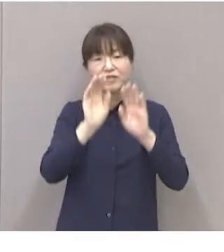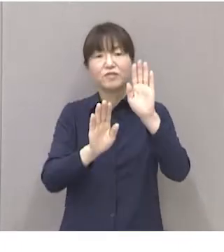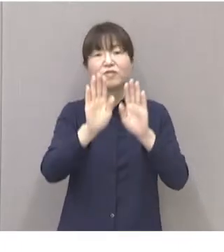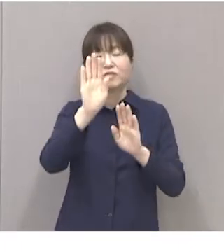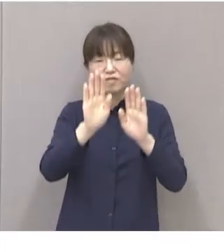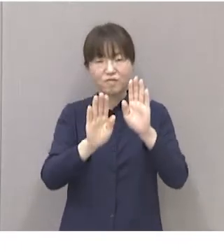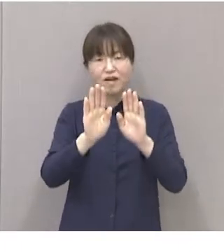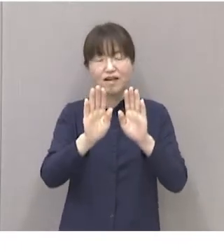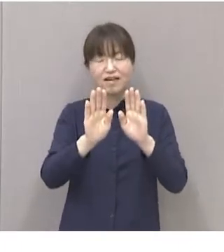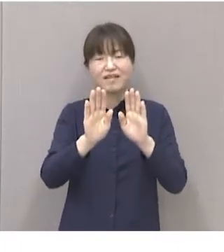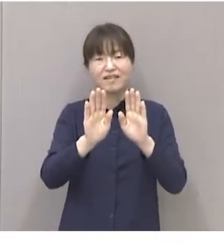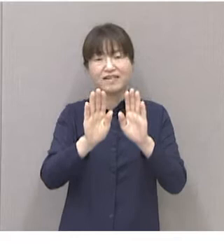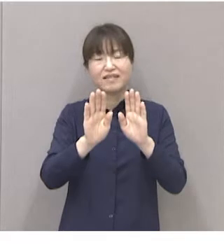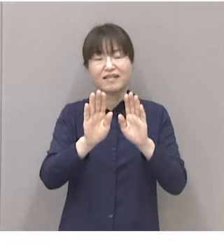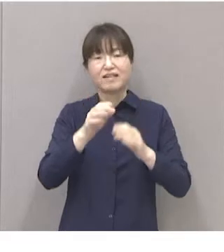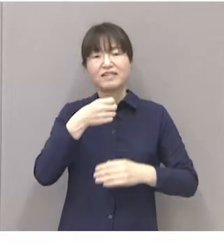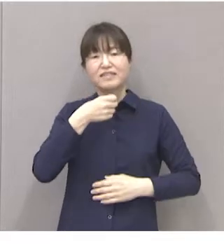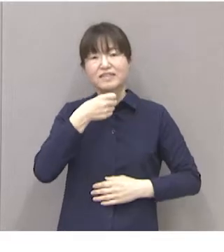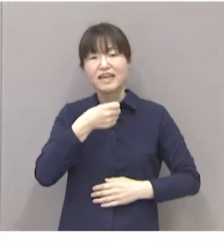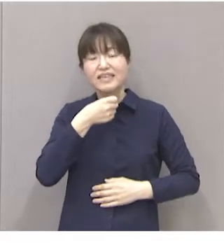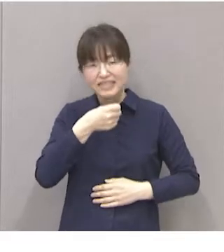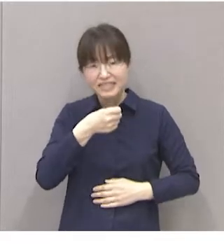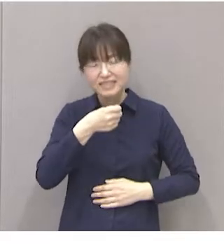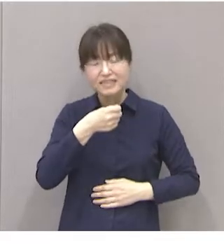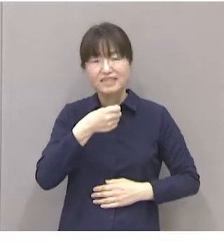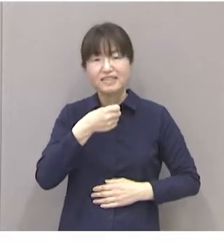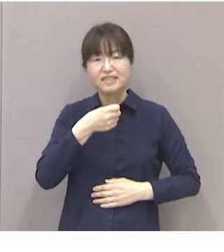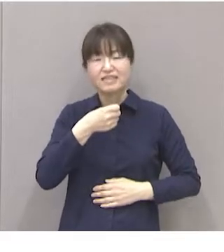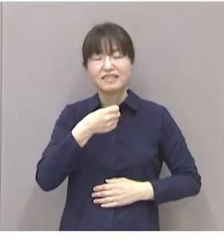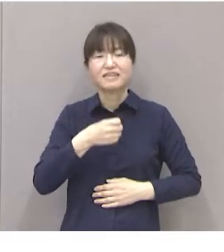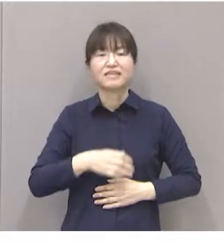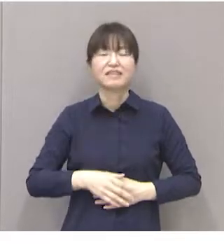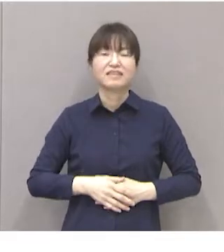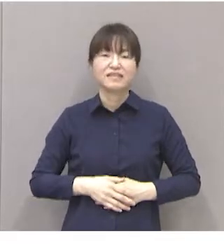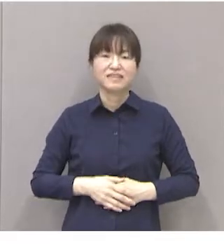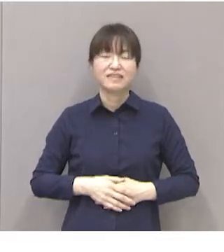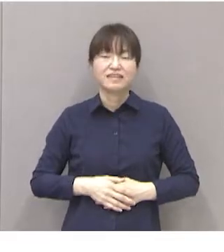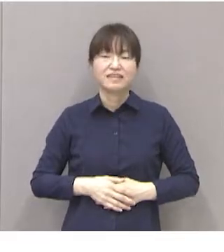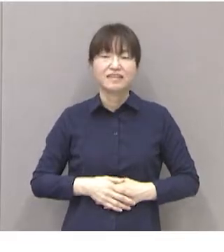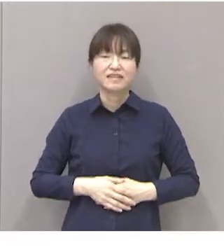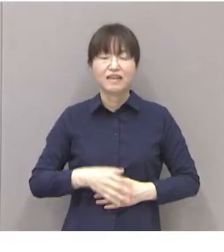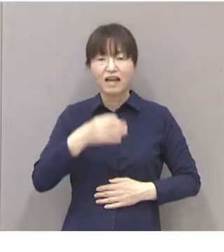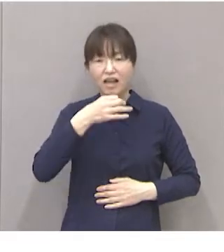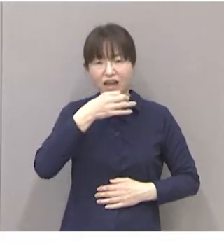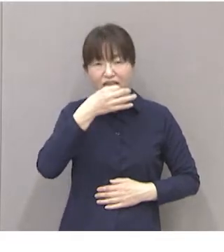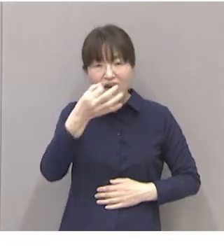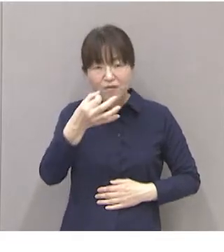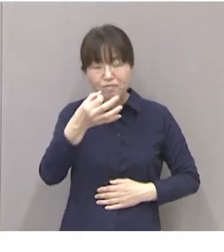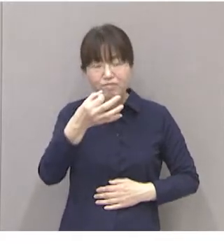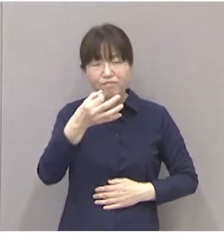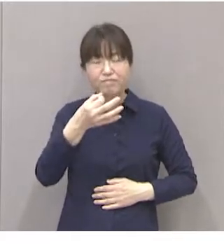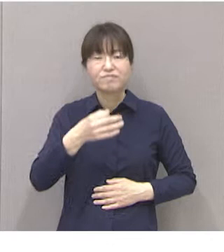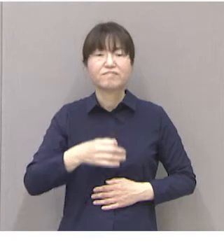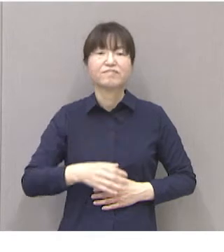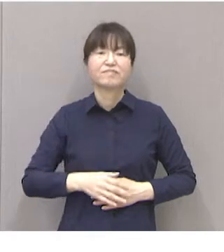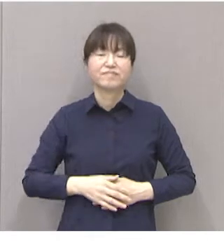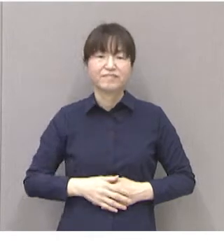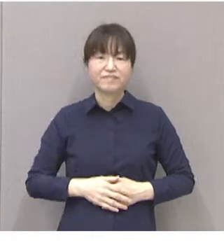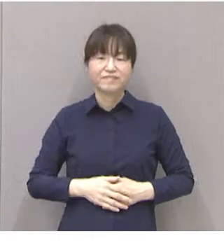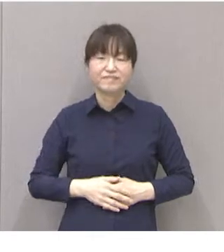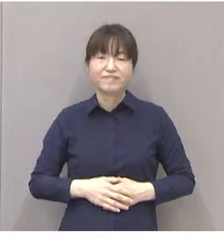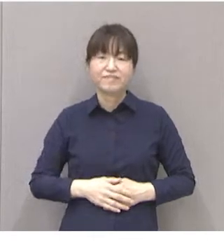一番多い症状としてはやはり石ですねそれからあと痰が出るとそれからあの